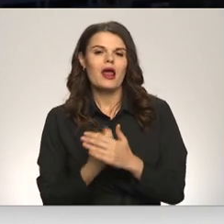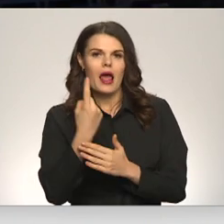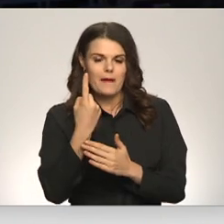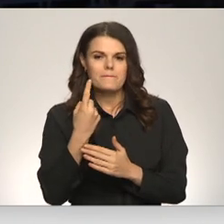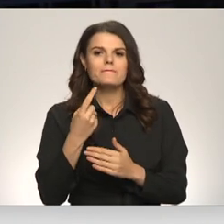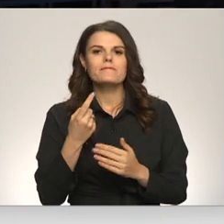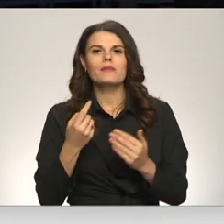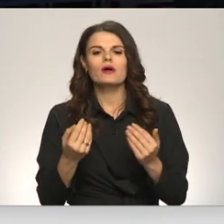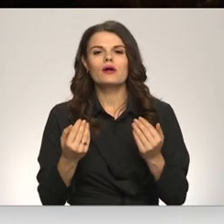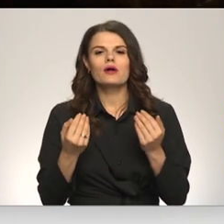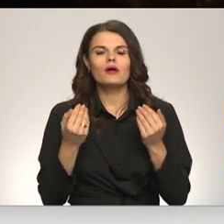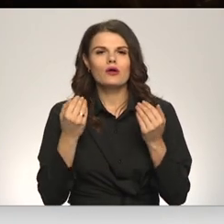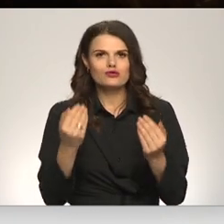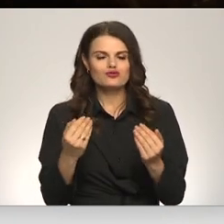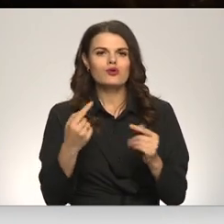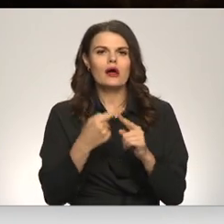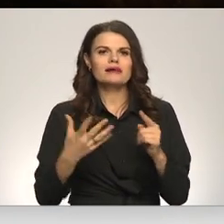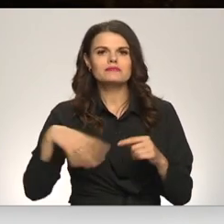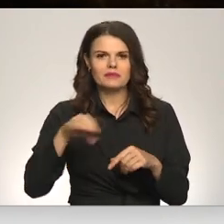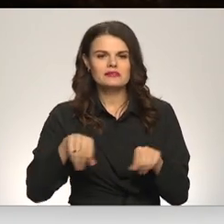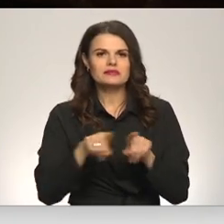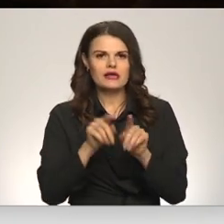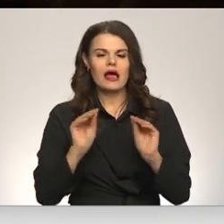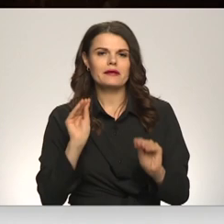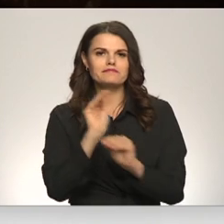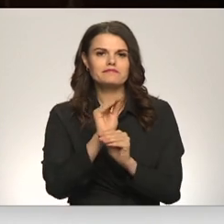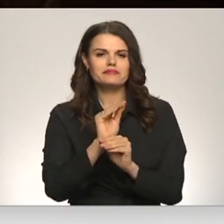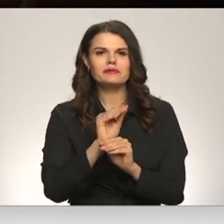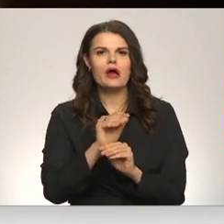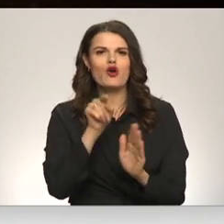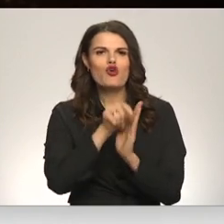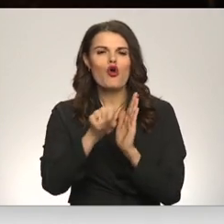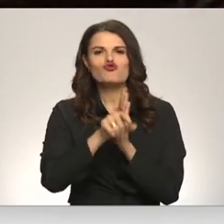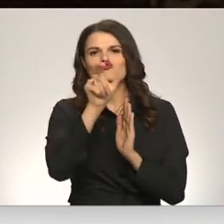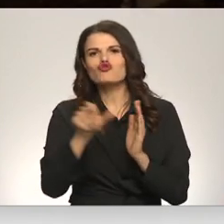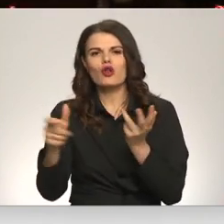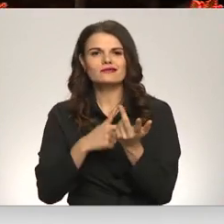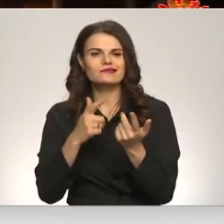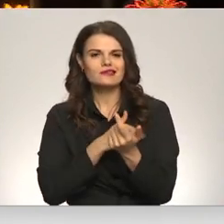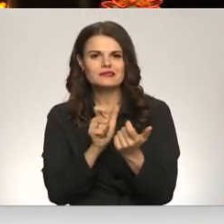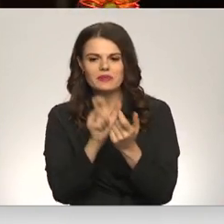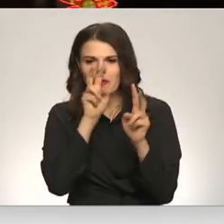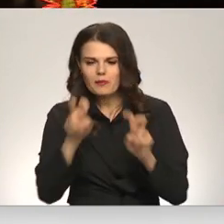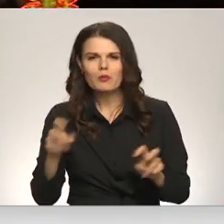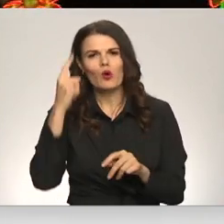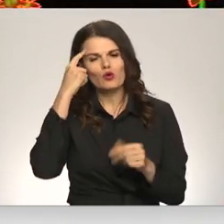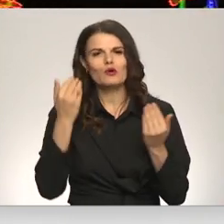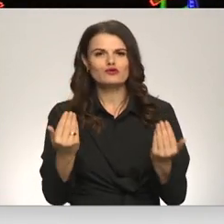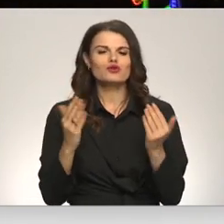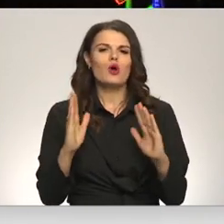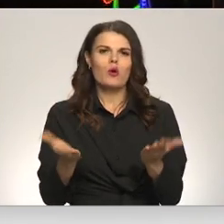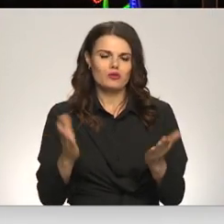mēs palielinājām arī kontrolieru skaitu, jā. Šodien paredzam, ka būs nedaudz mazāk cilvēku,